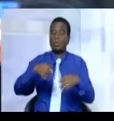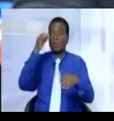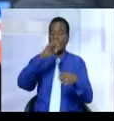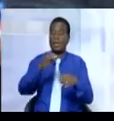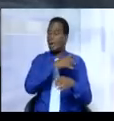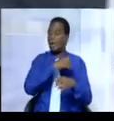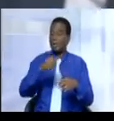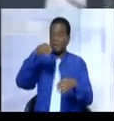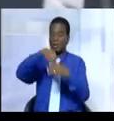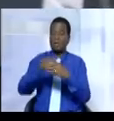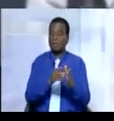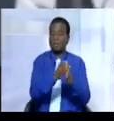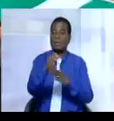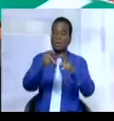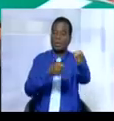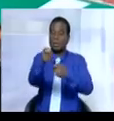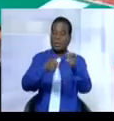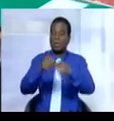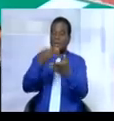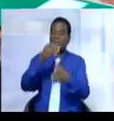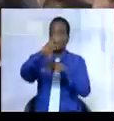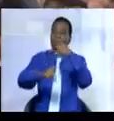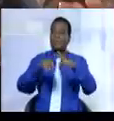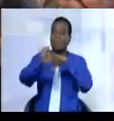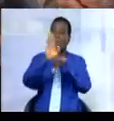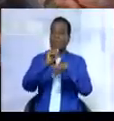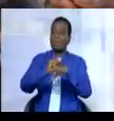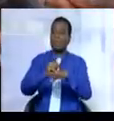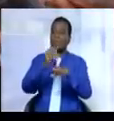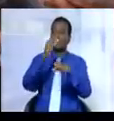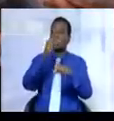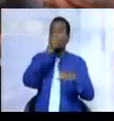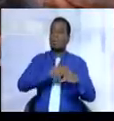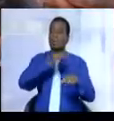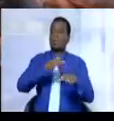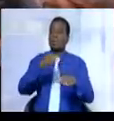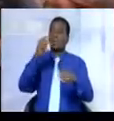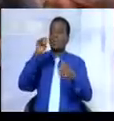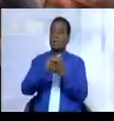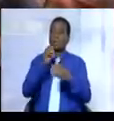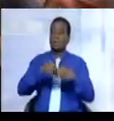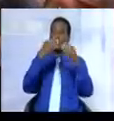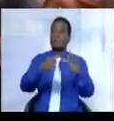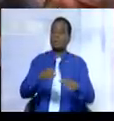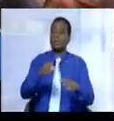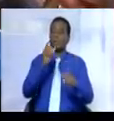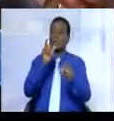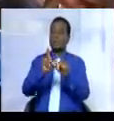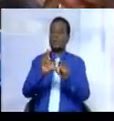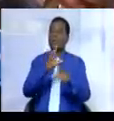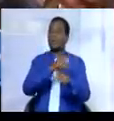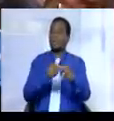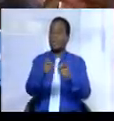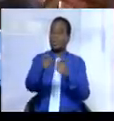crédibilité dans le système de gestion des finances publiques en Côte d'Ivoire. L'avantage principal, c'est d'assurer la crédibilité de la